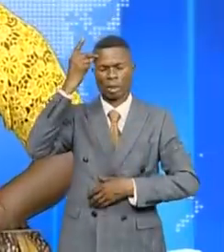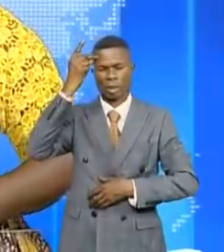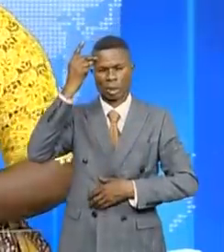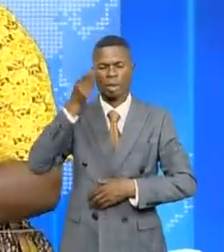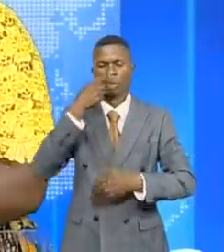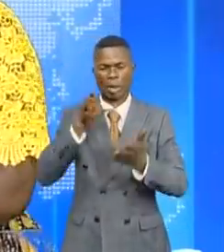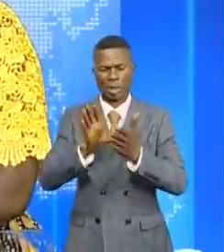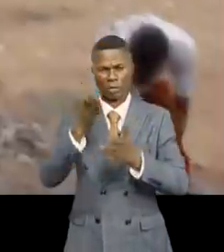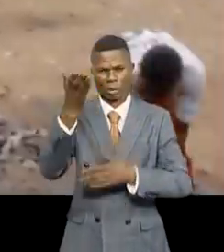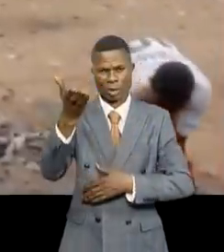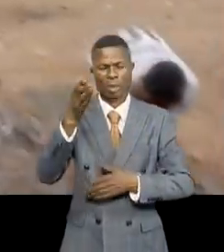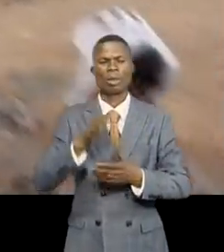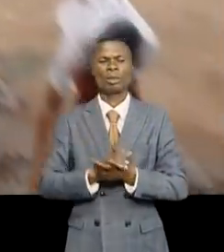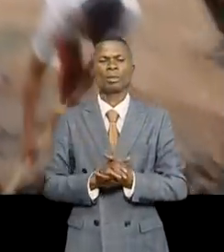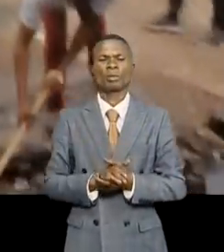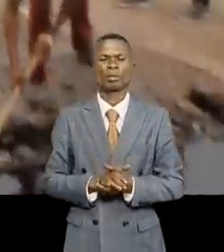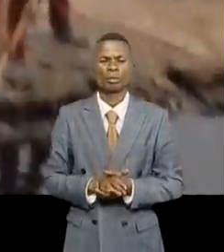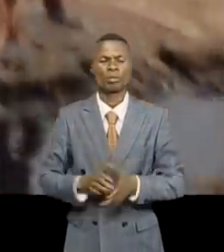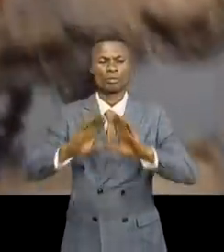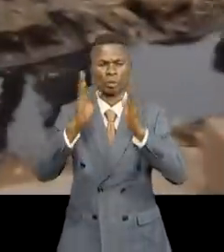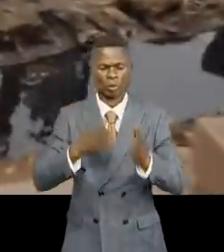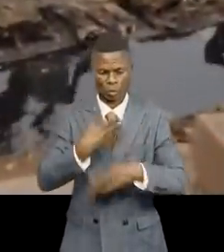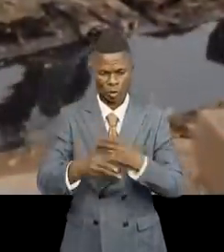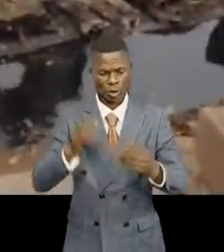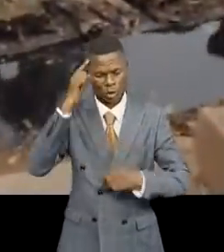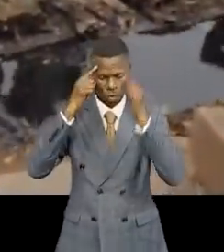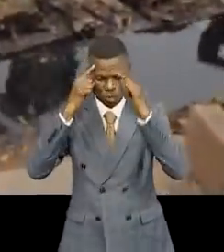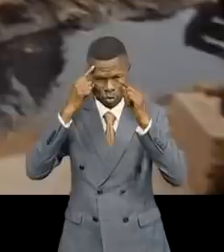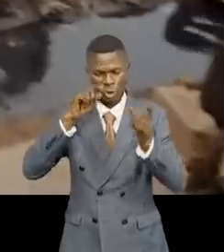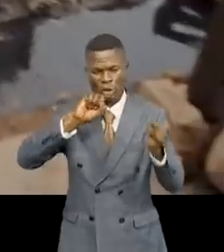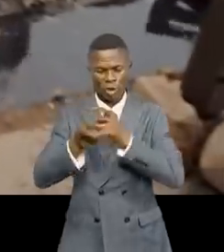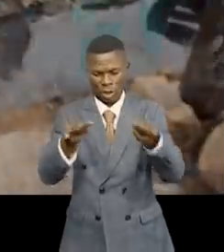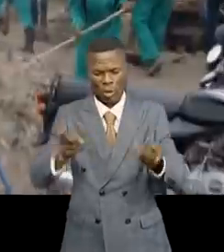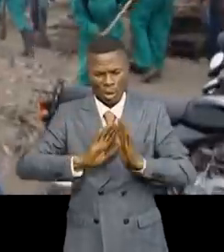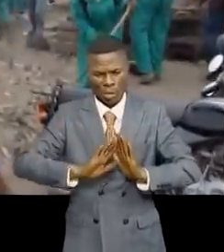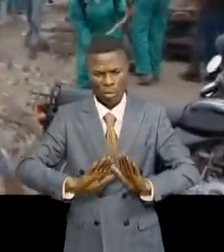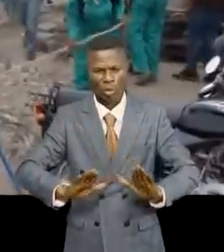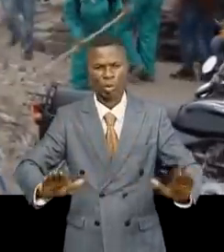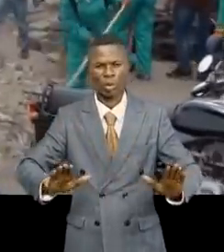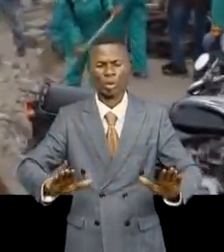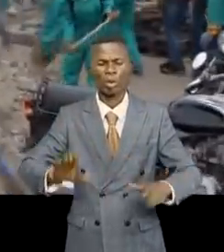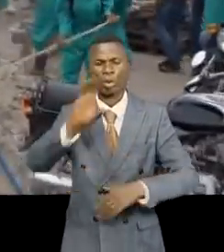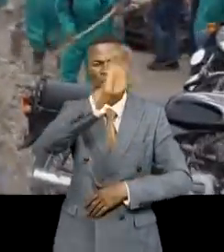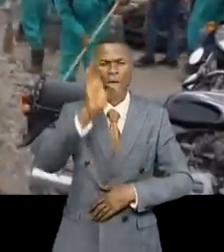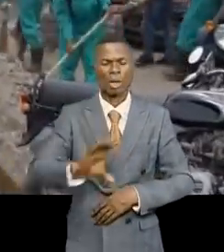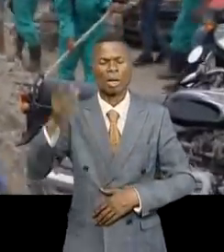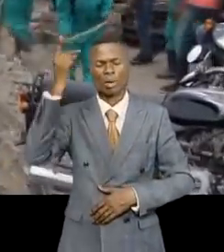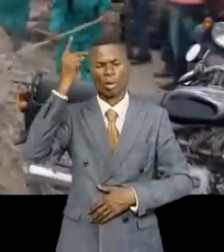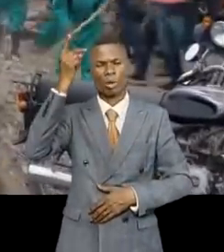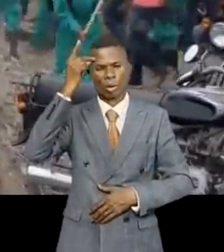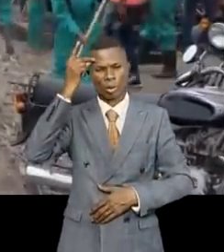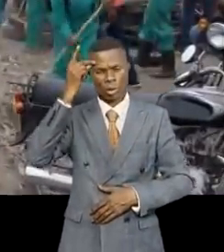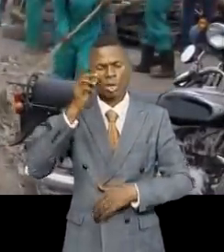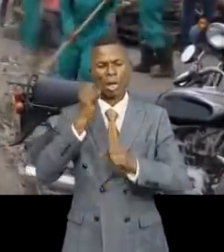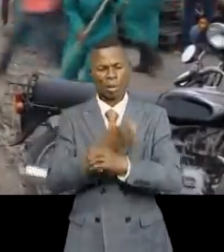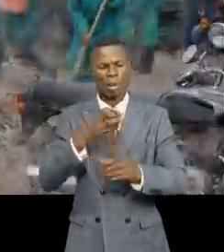dans ces reportages. Tout s'est fait dans le souci de rendre l'environnement propre et la municipalité de Kinshasa s'emploie à